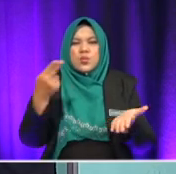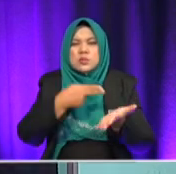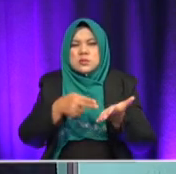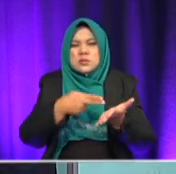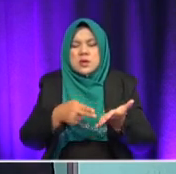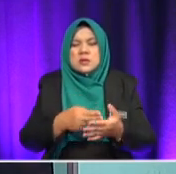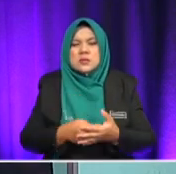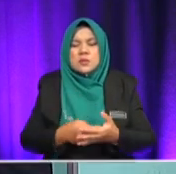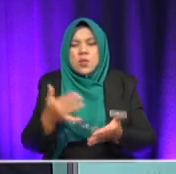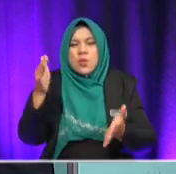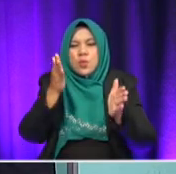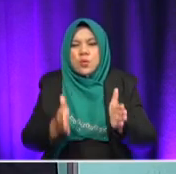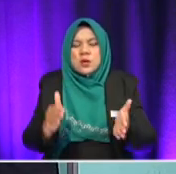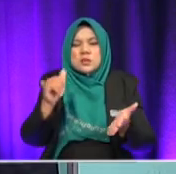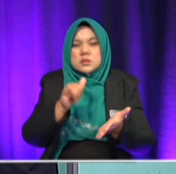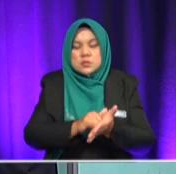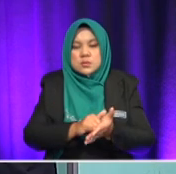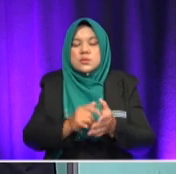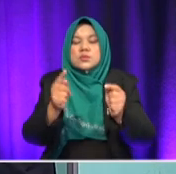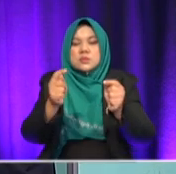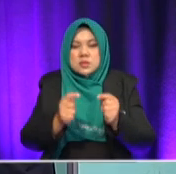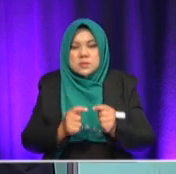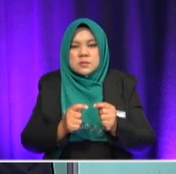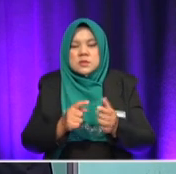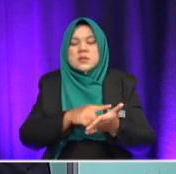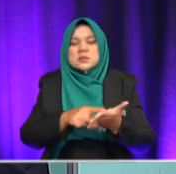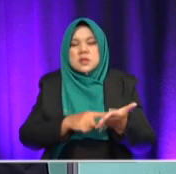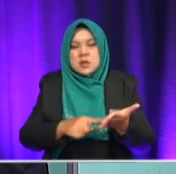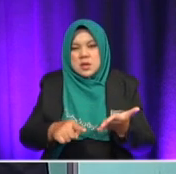orang itu dia layak terima zakat